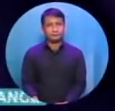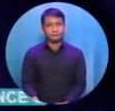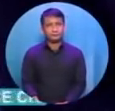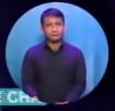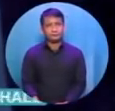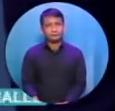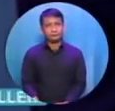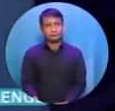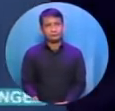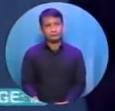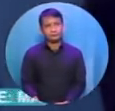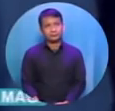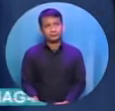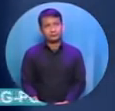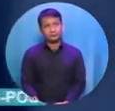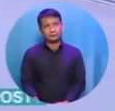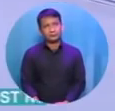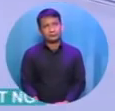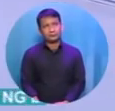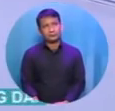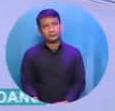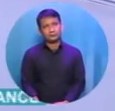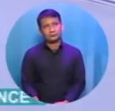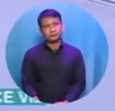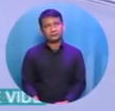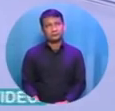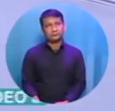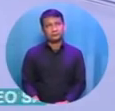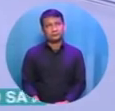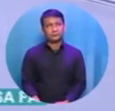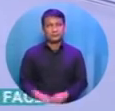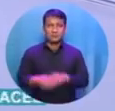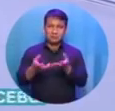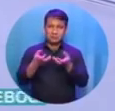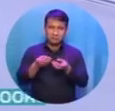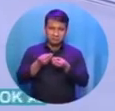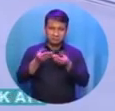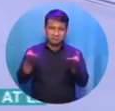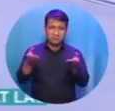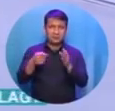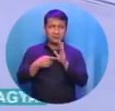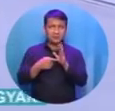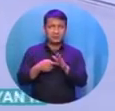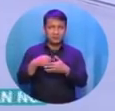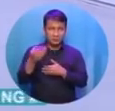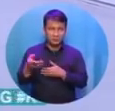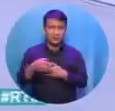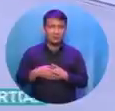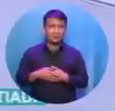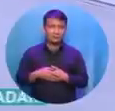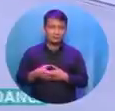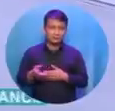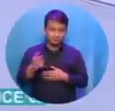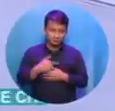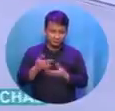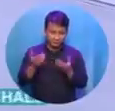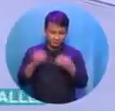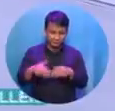Okay, sige, pindot. Nako po. Gustong-gusto ko talaga bigyan to. Binigyan namin kayo ng